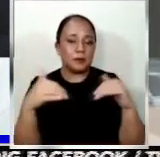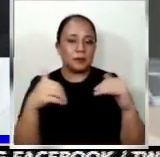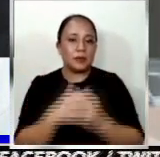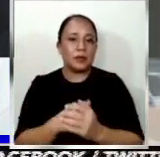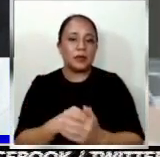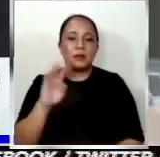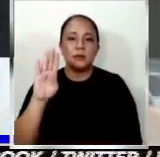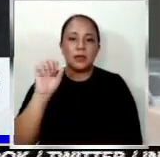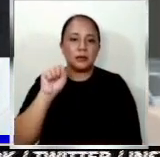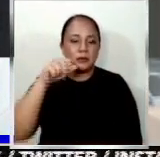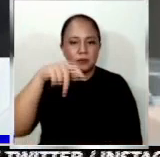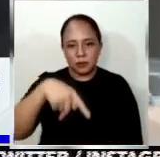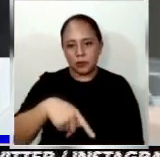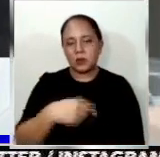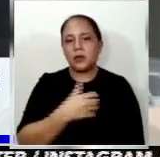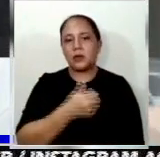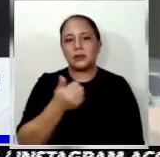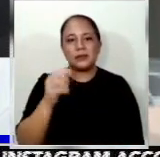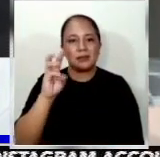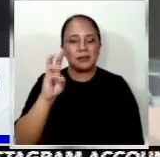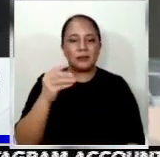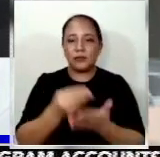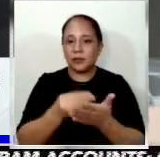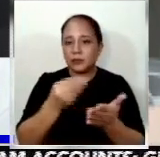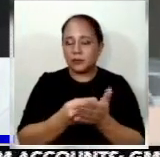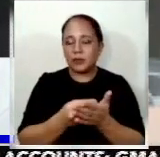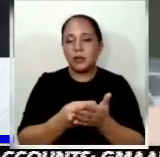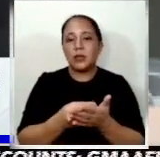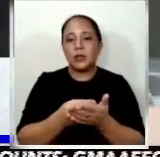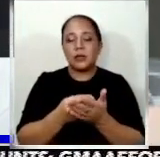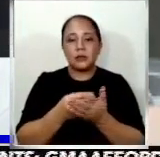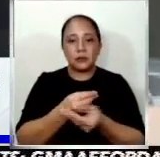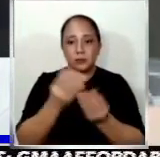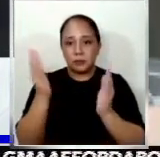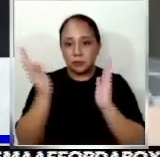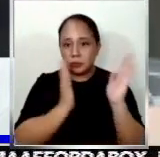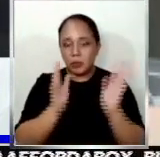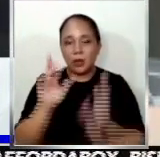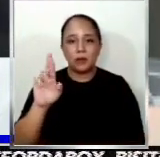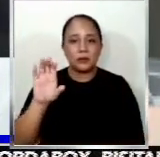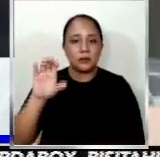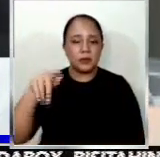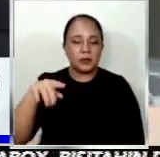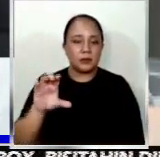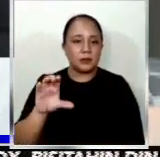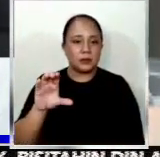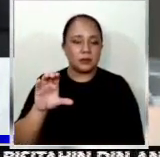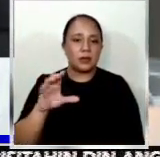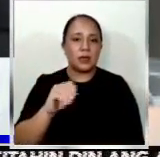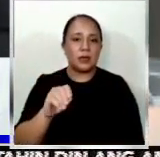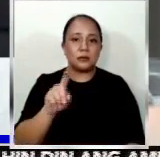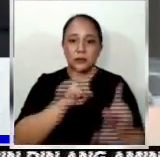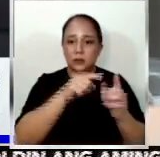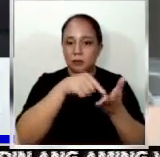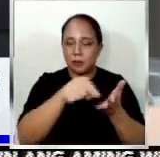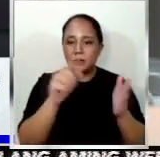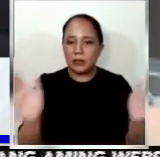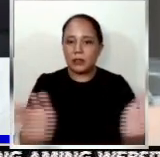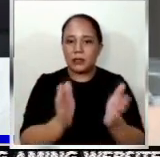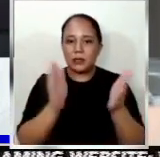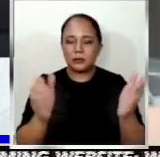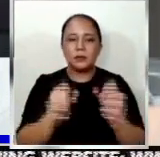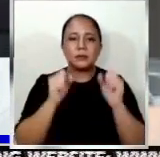with the 6 financial service providers, ang RCBC at ang Starpay po ay nagmungkahi na kaya po